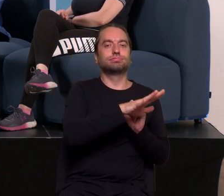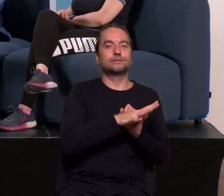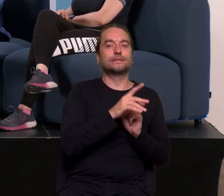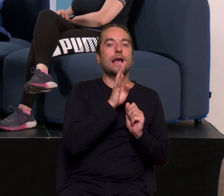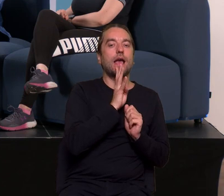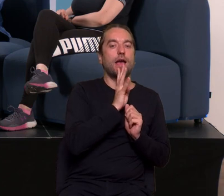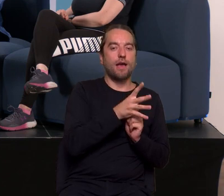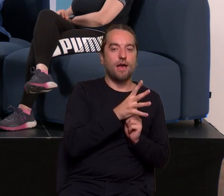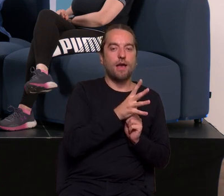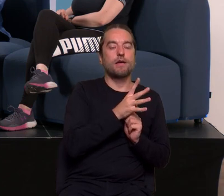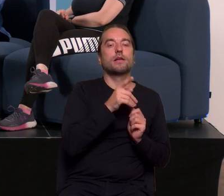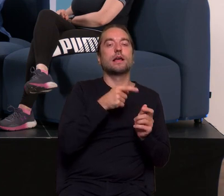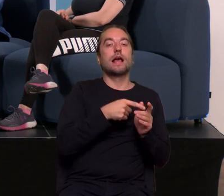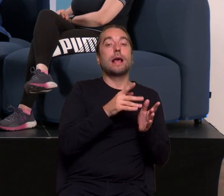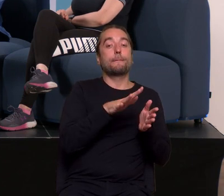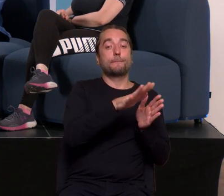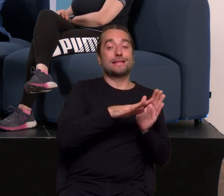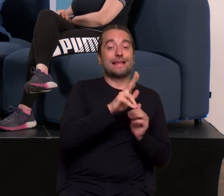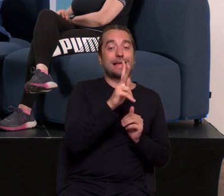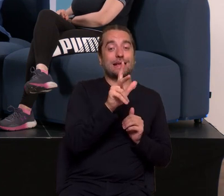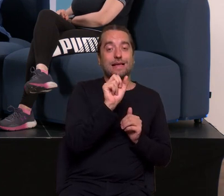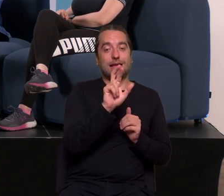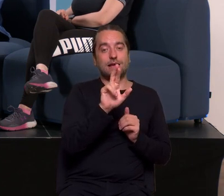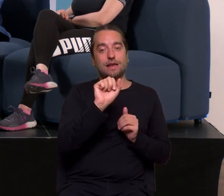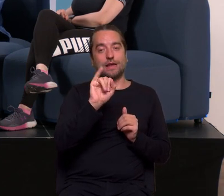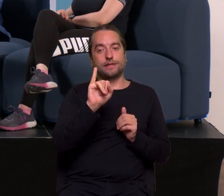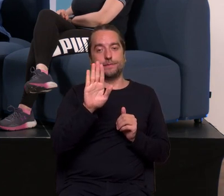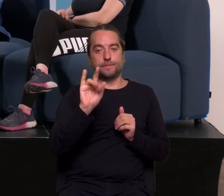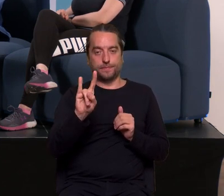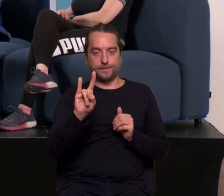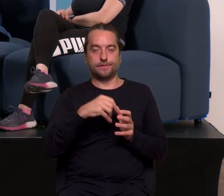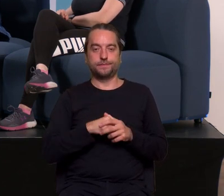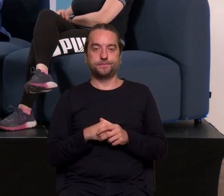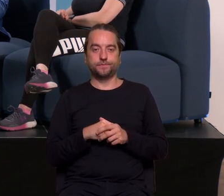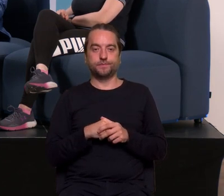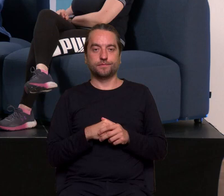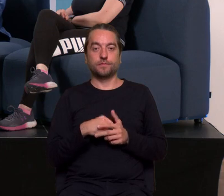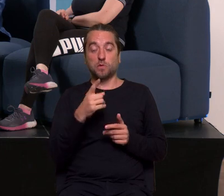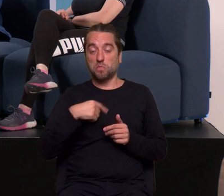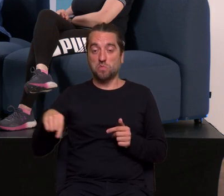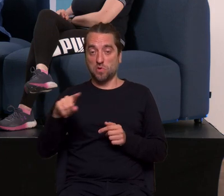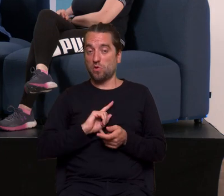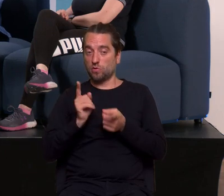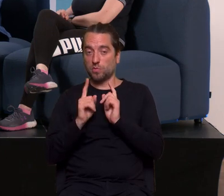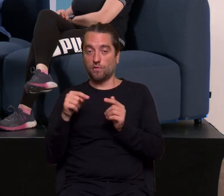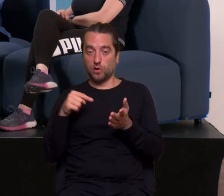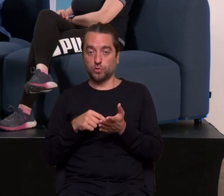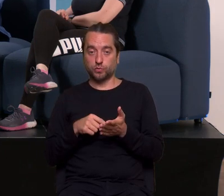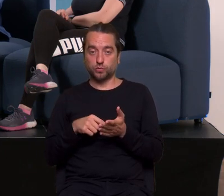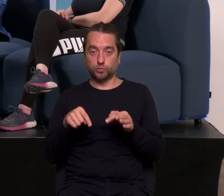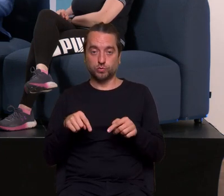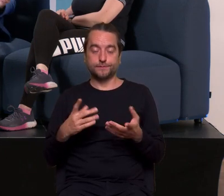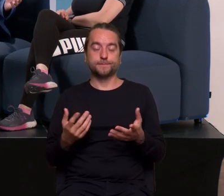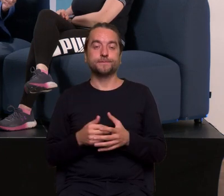Karaibach. I to jest dosyć ciekawe zestawienie, to które możemy zrobić. Bo z jednej strony to, o czym my rozmawiamy tutaj, to jest